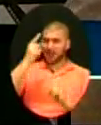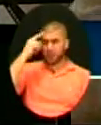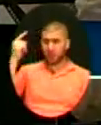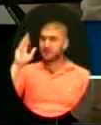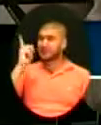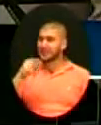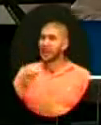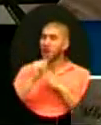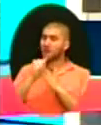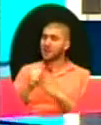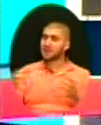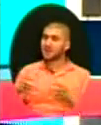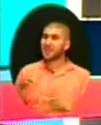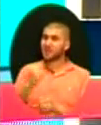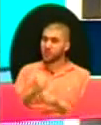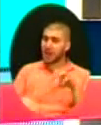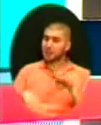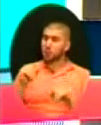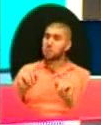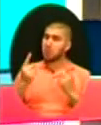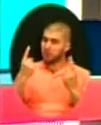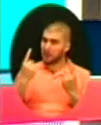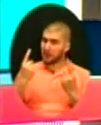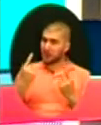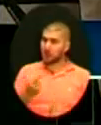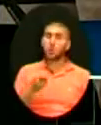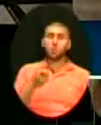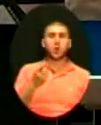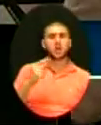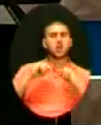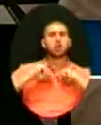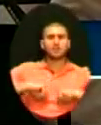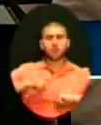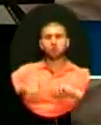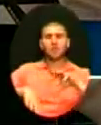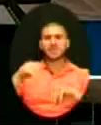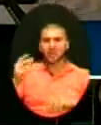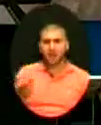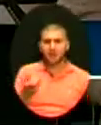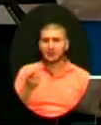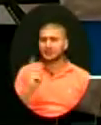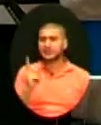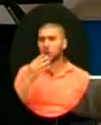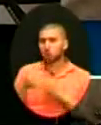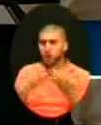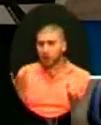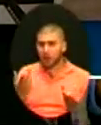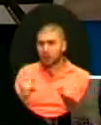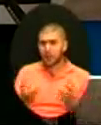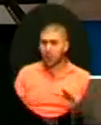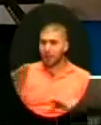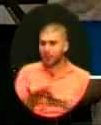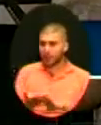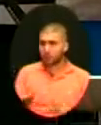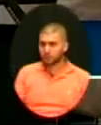איתו. כלומר, הוא צריך להוביל את מפלגת העבודה לבחירות בכל מקרה? הוא היושב ראש, הוא הנבחר, זה לא שאלה בכלל, היא לא עומדת על